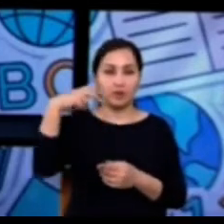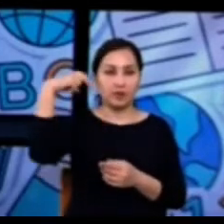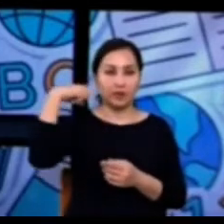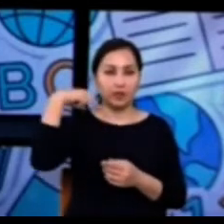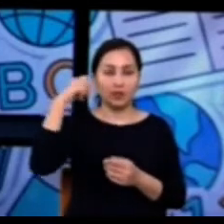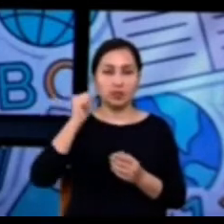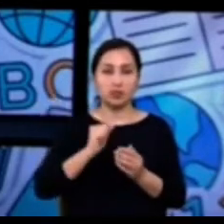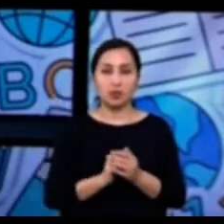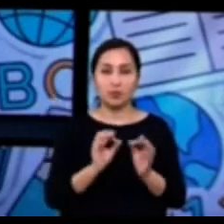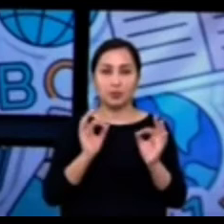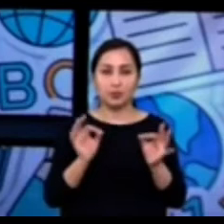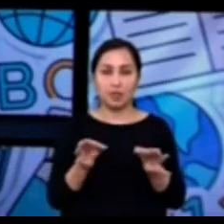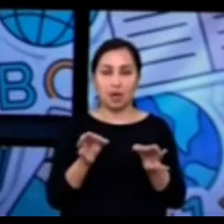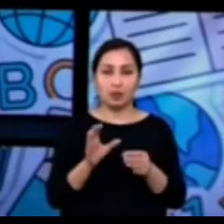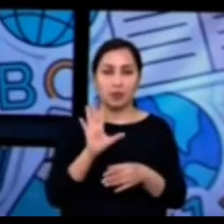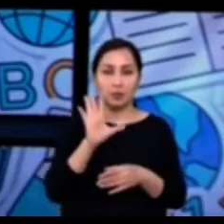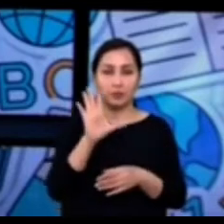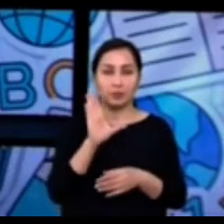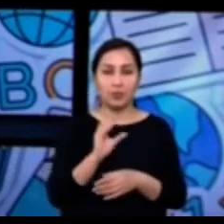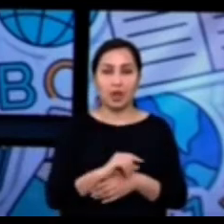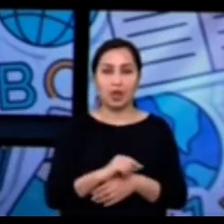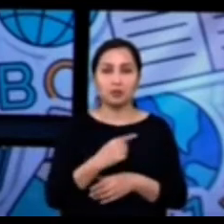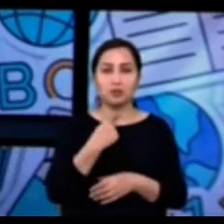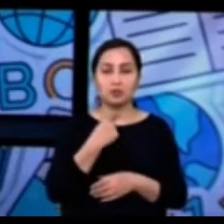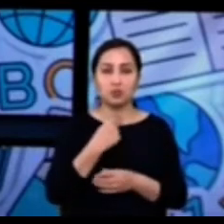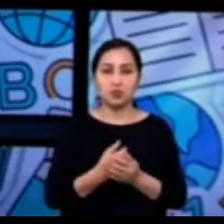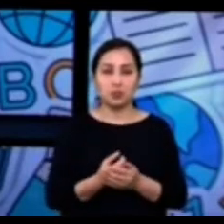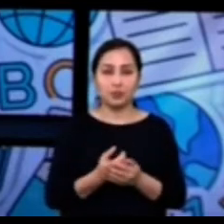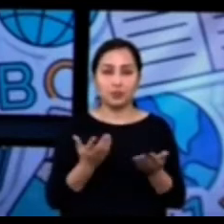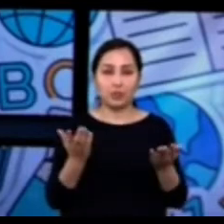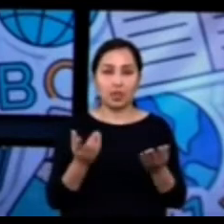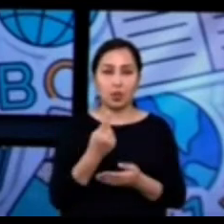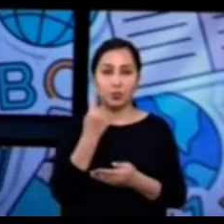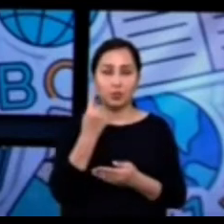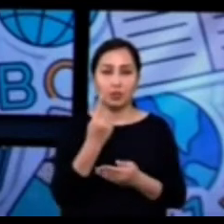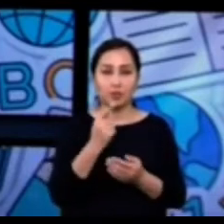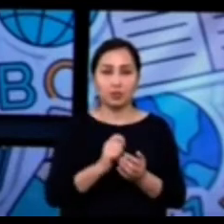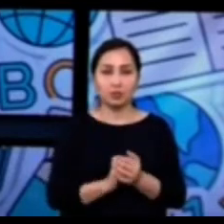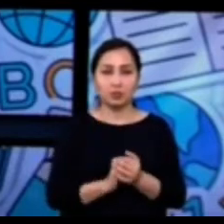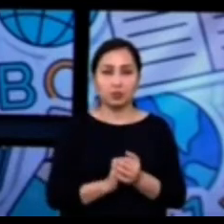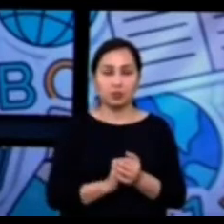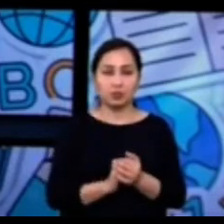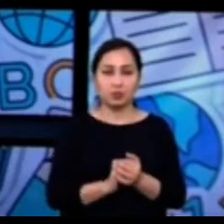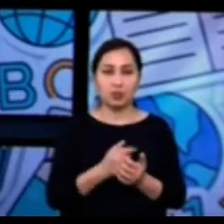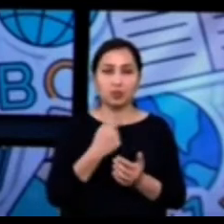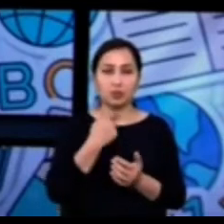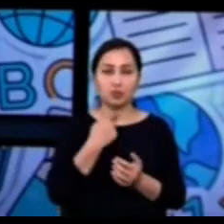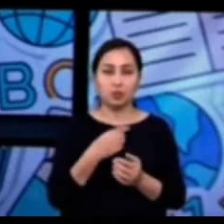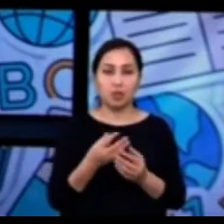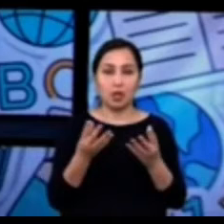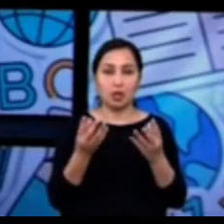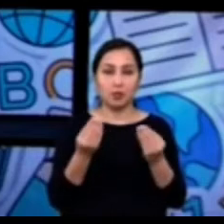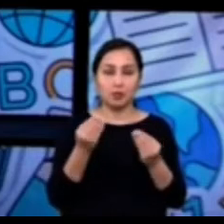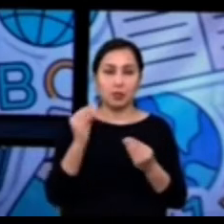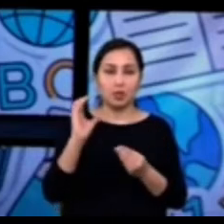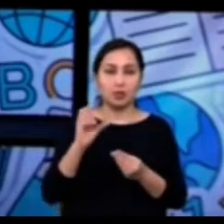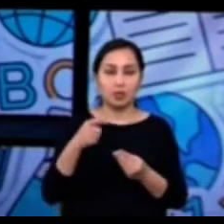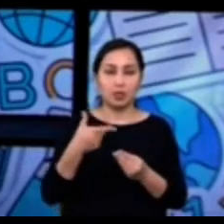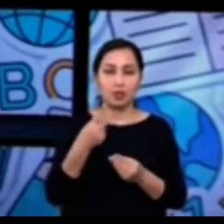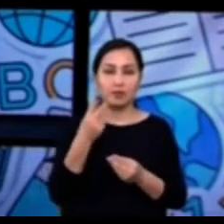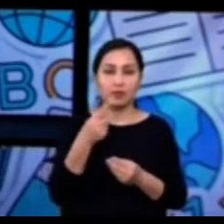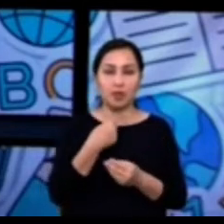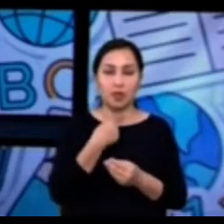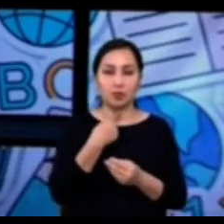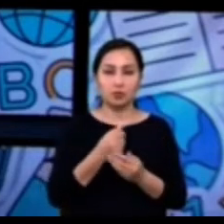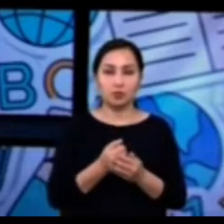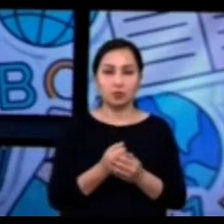Вишни. Правильно, пять звуков. А какой первый звук? Мягкий согласный. А какой второй